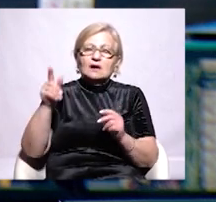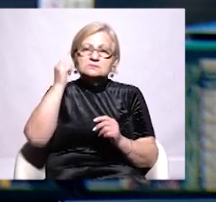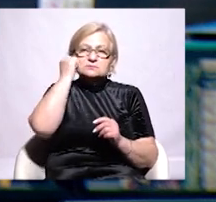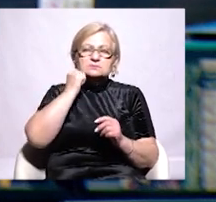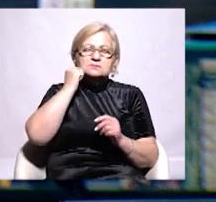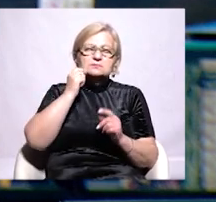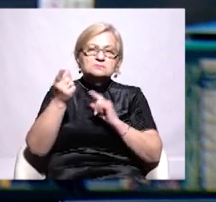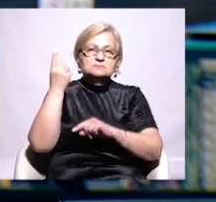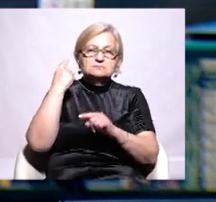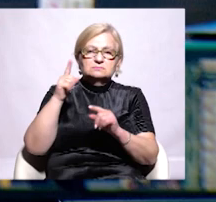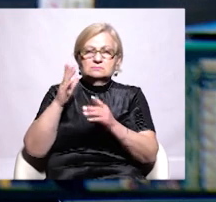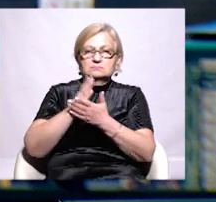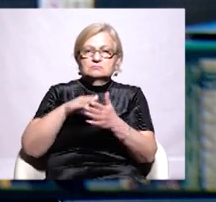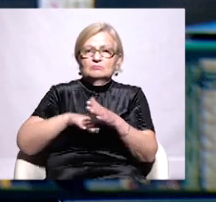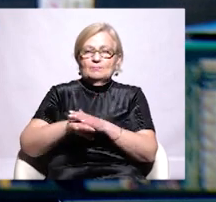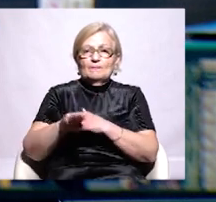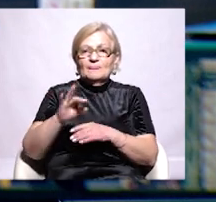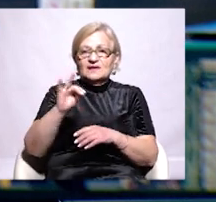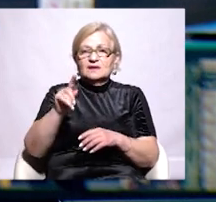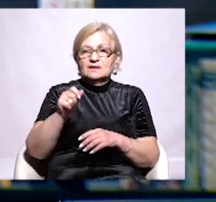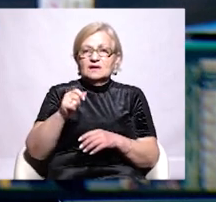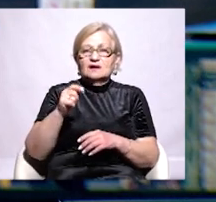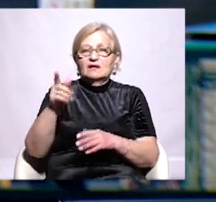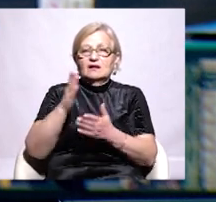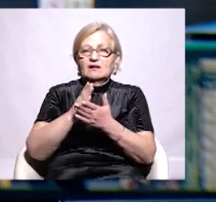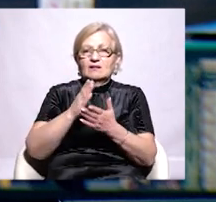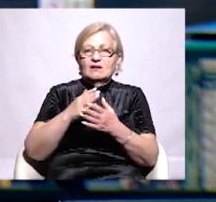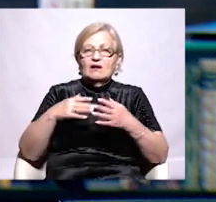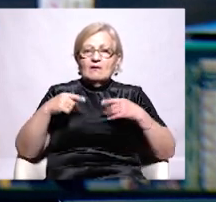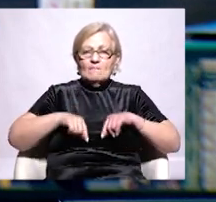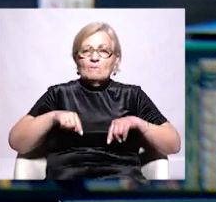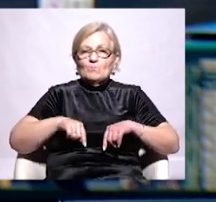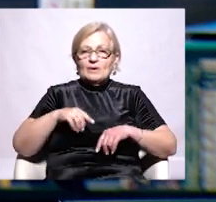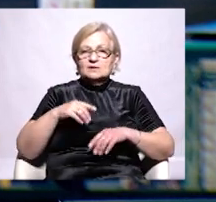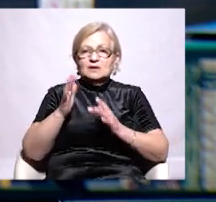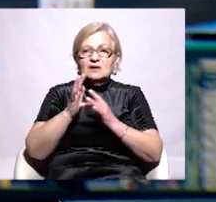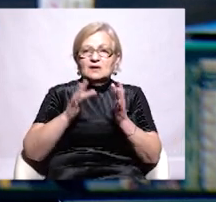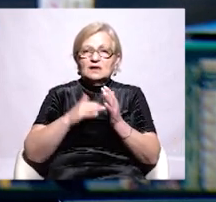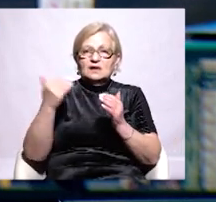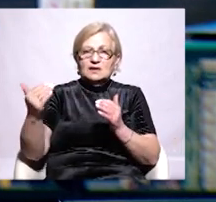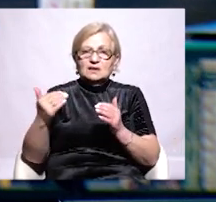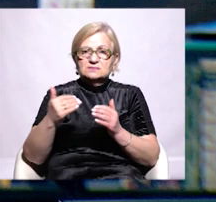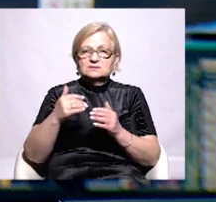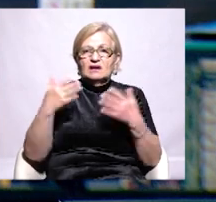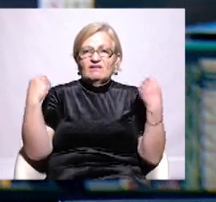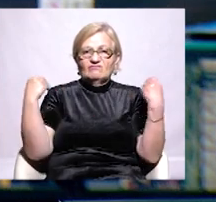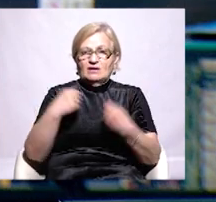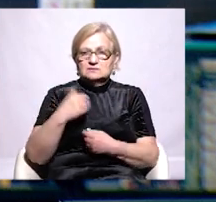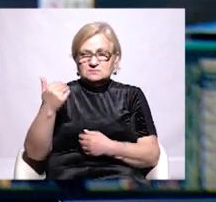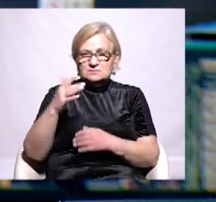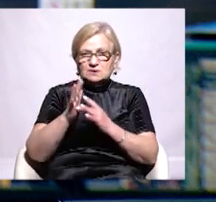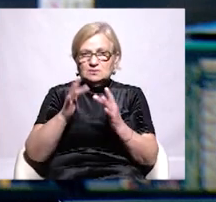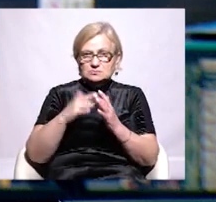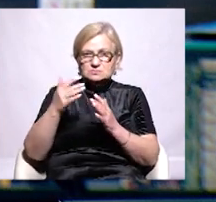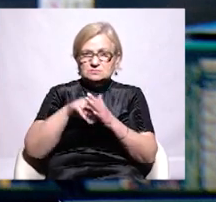უძველესი დროიდან ინახება ილია წინასწარმეტყველის ხალენი, იგივე პერანგე და ქრისტეს უხრწნელი კვართი.